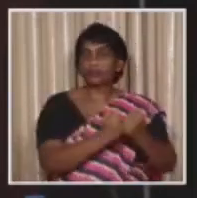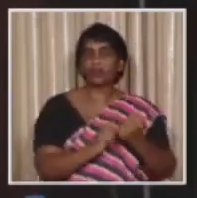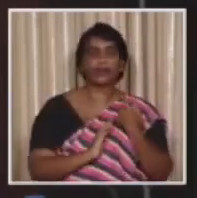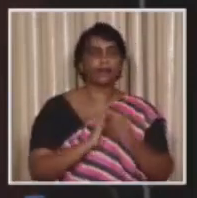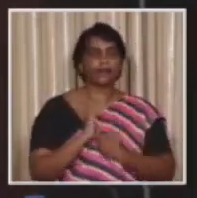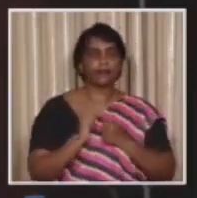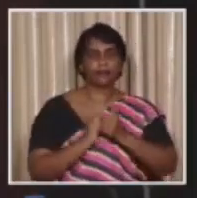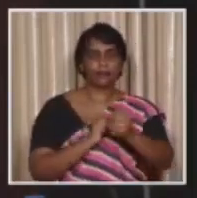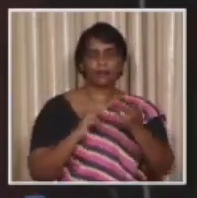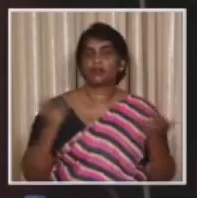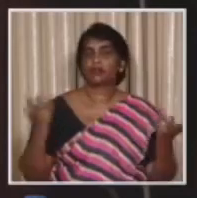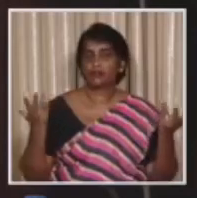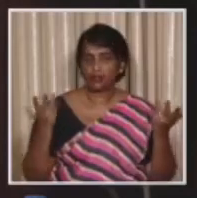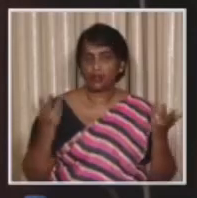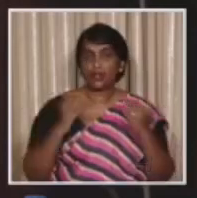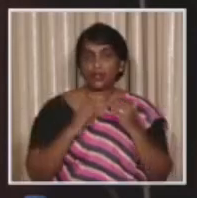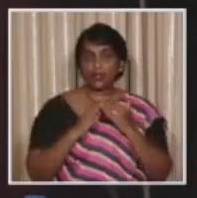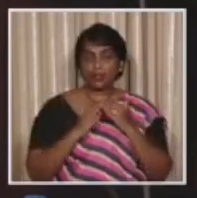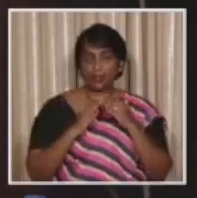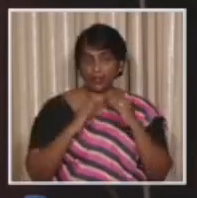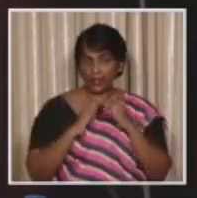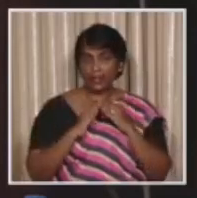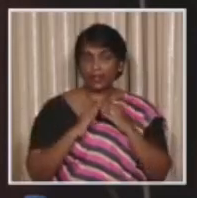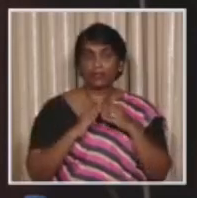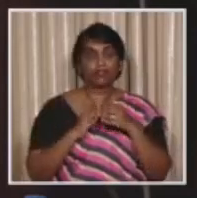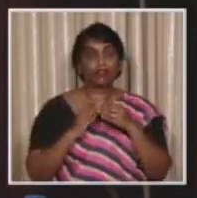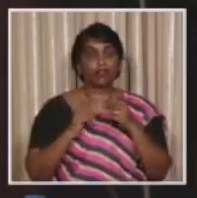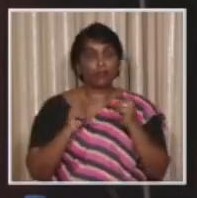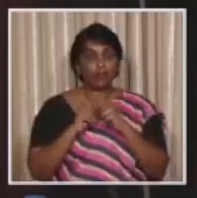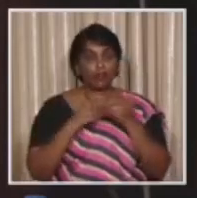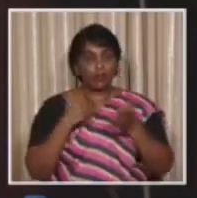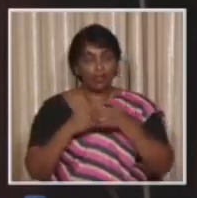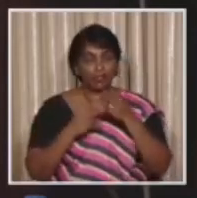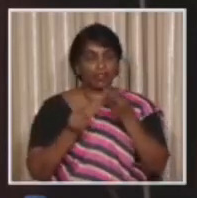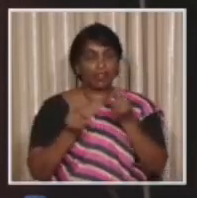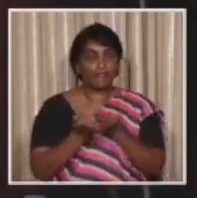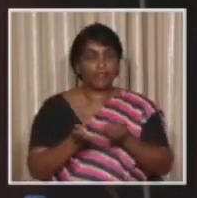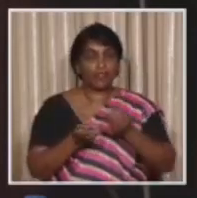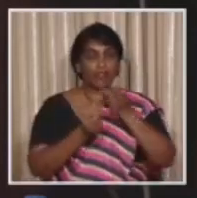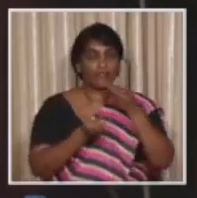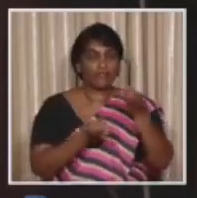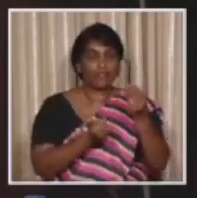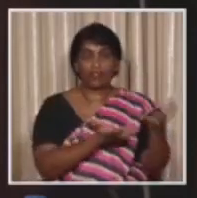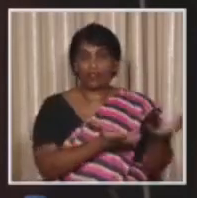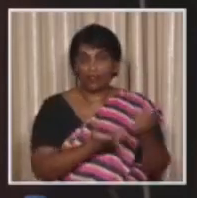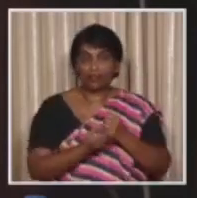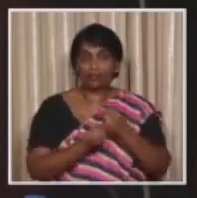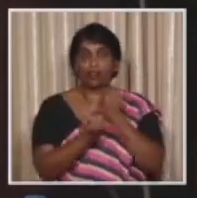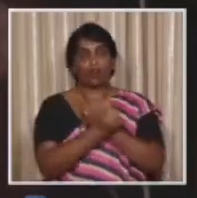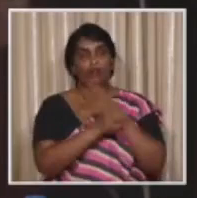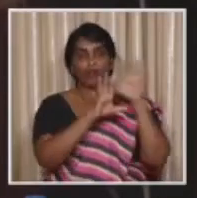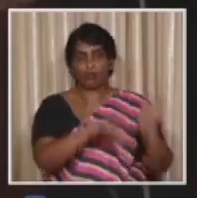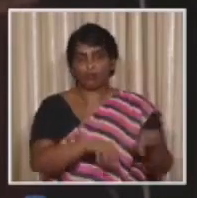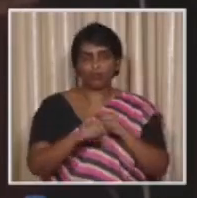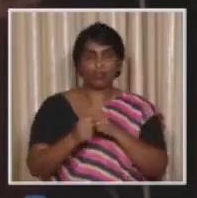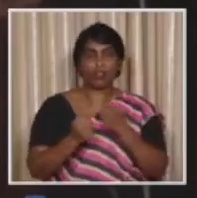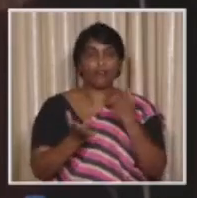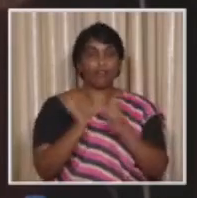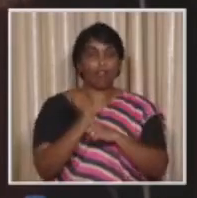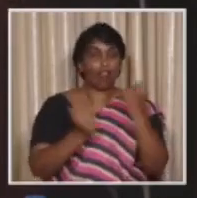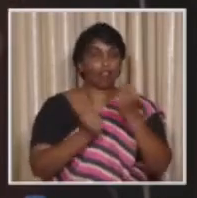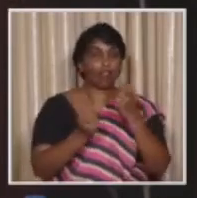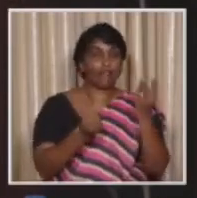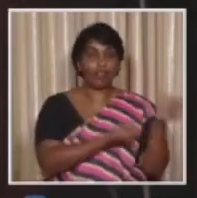නීතියක් ක්‍රියාත්මක වෙන්නේ නැහැ ගෙදර ගොඩදා ගෙදර හදන්න වැසිකිලි හදන්න වැලි තාච්චියක් වැලි කූඩියක් ගොඩදම් මම කුදලගෙන යනවා වැලි ටොන් ගණන්